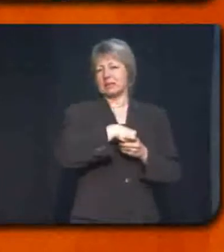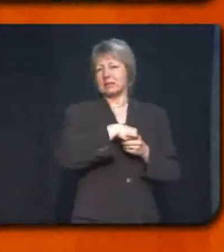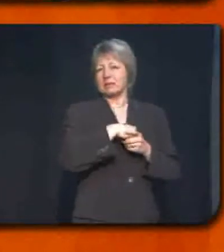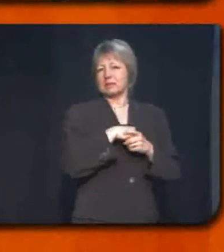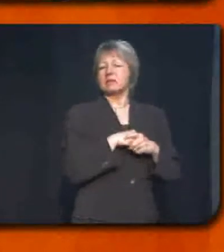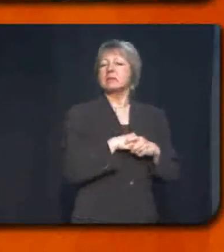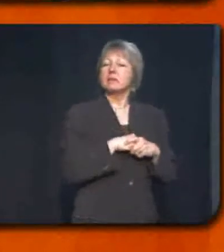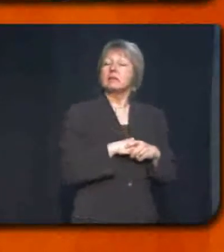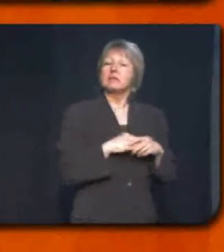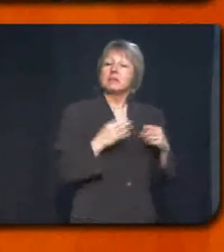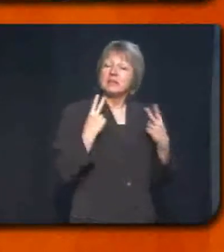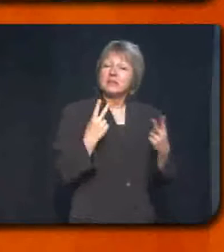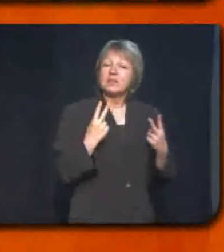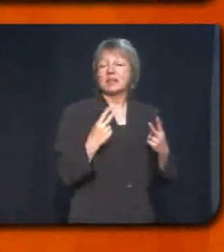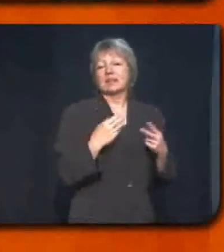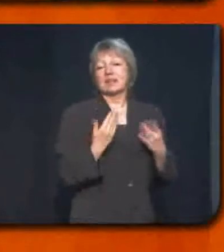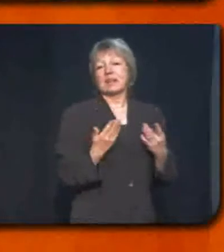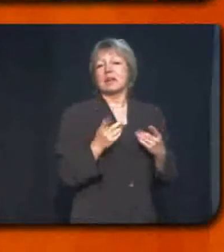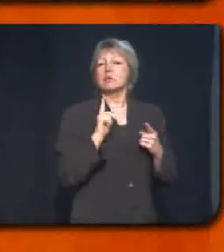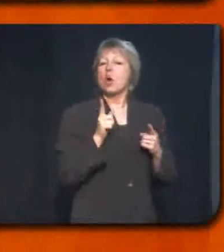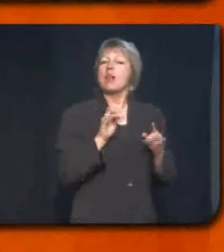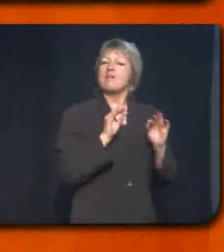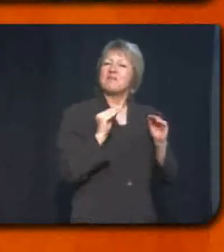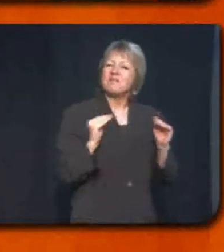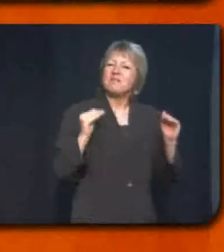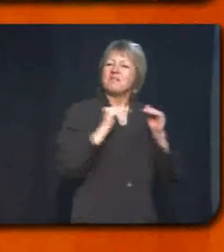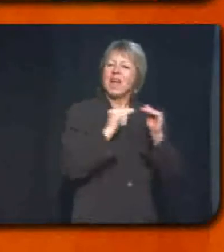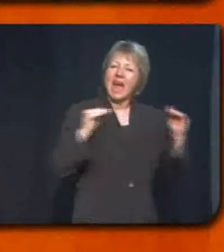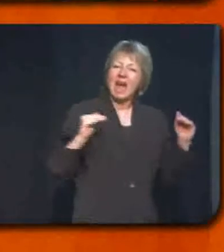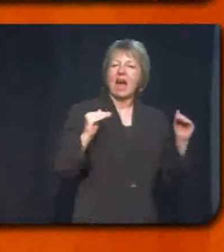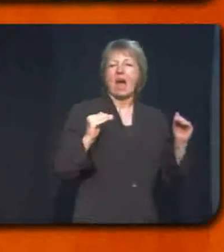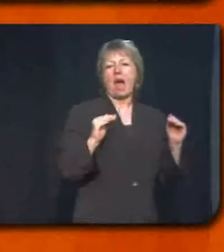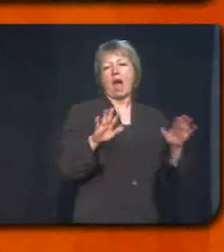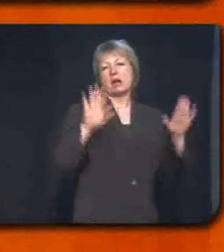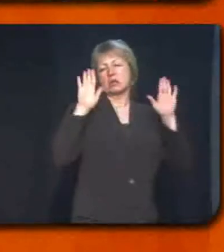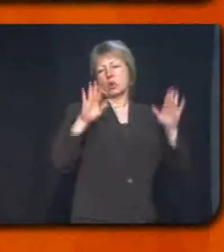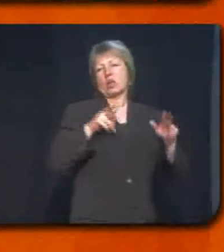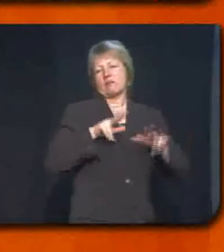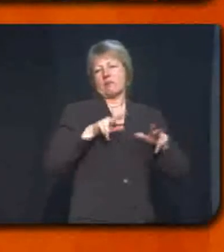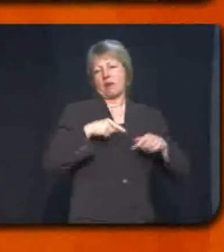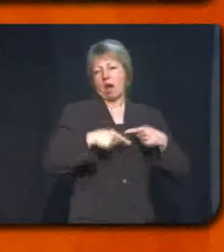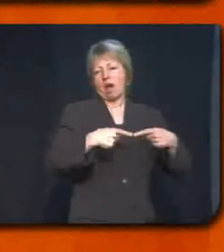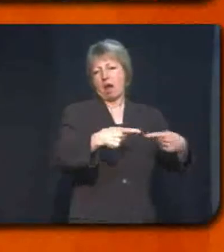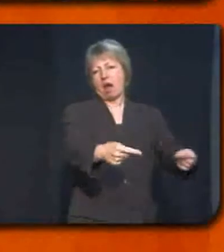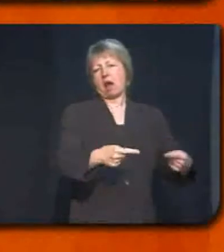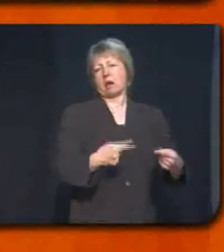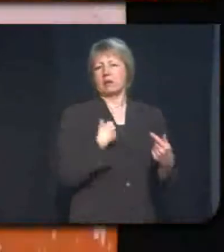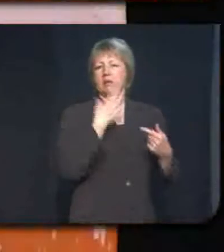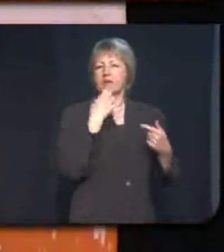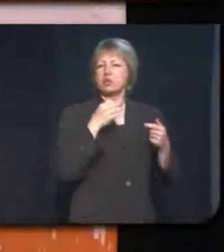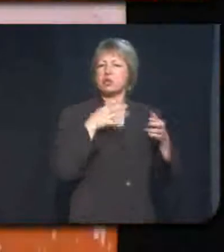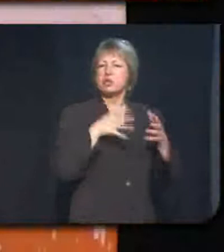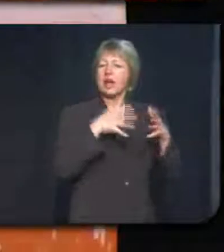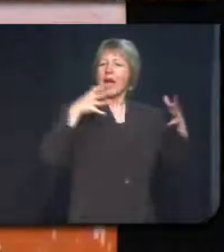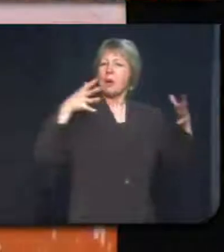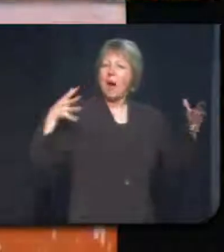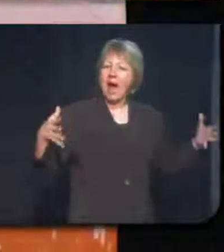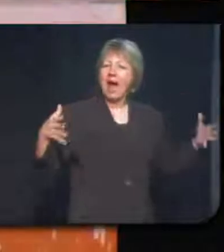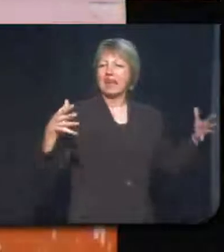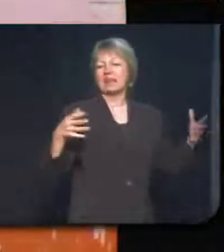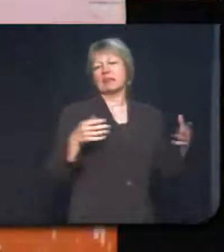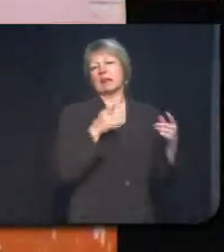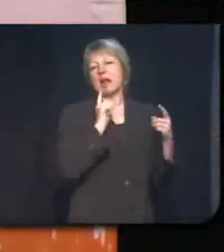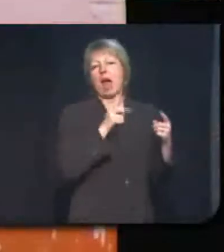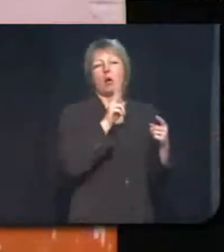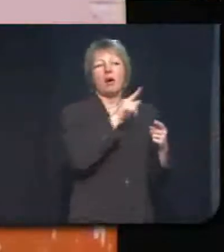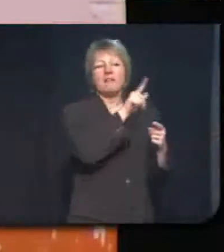und die Gewährleistung eines gefährlichen Asylverfahrens selbst wir wollen die Asylgründe ausweiten zum Beispiel auf die Verfolgung aufgrund